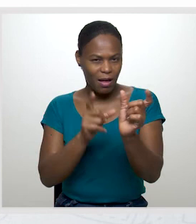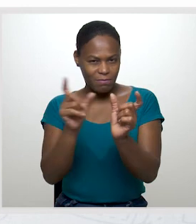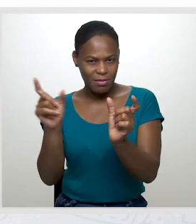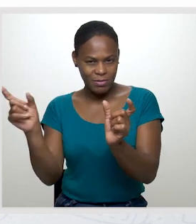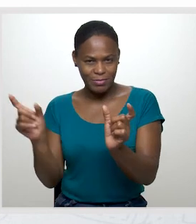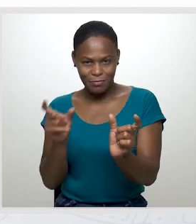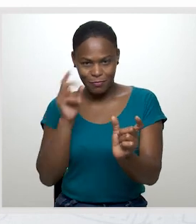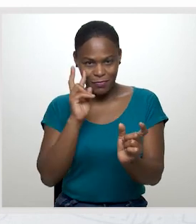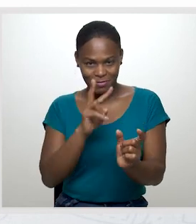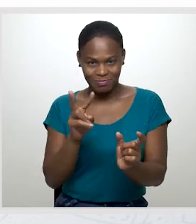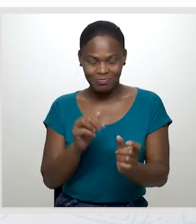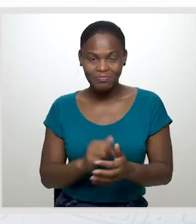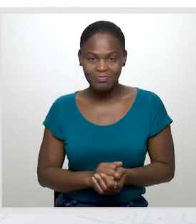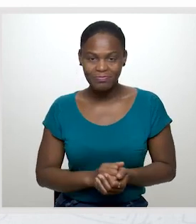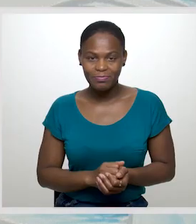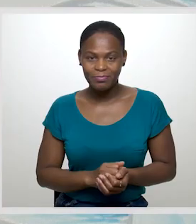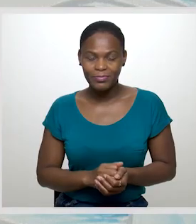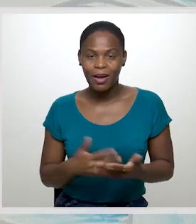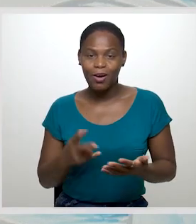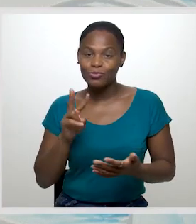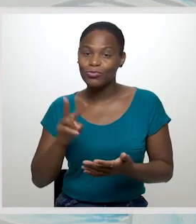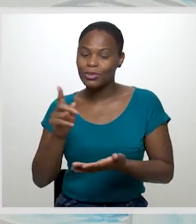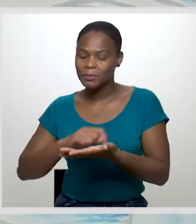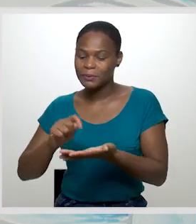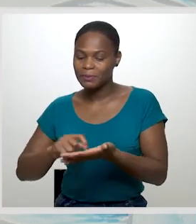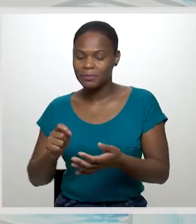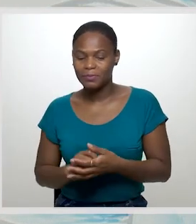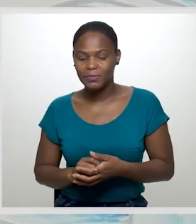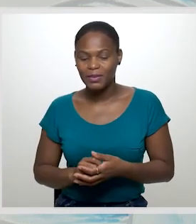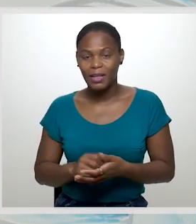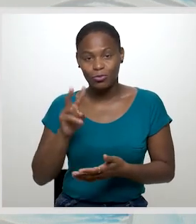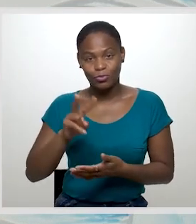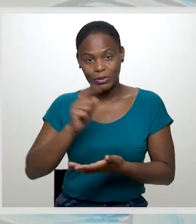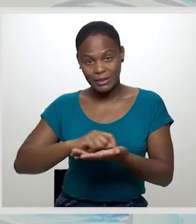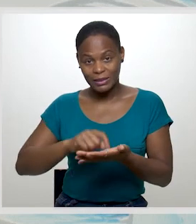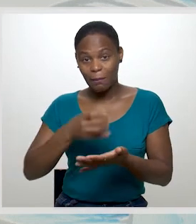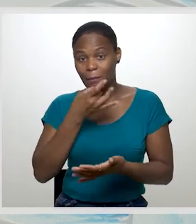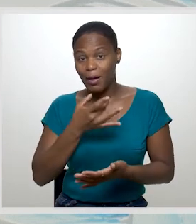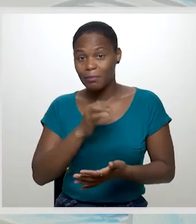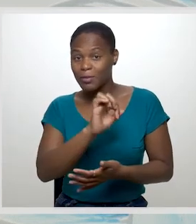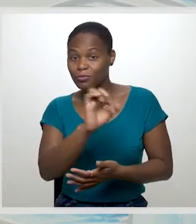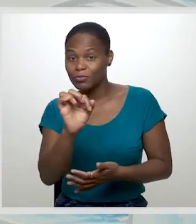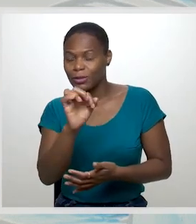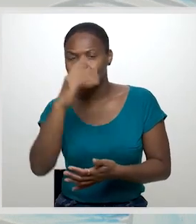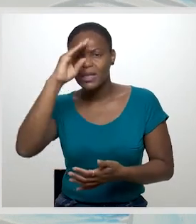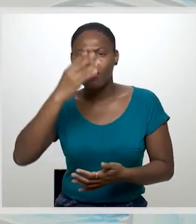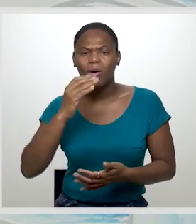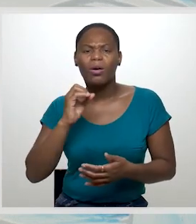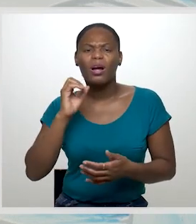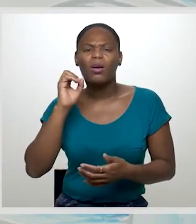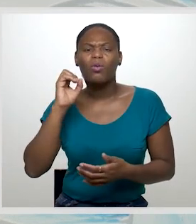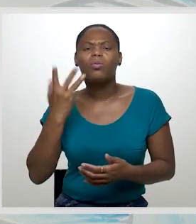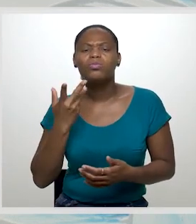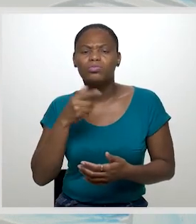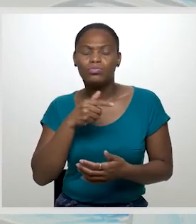C'est bon? Passons au deuxième exercice. Alors, le deuxième exercice va te permettre de savoir quelles sont les expressions